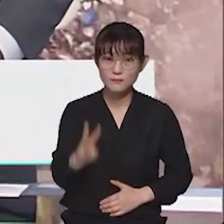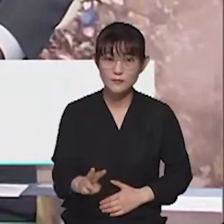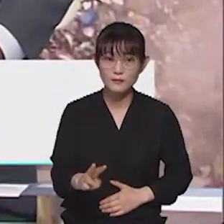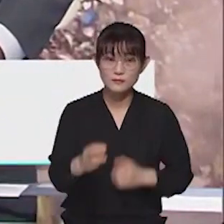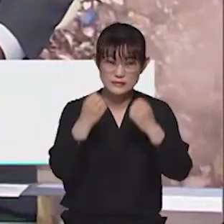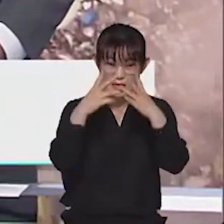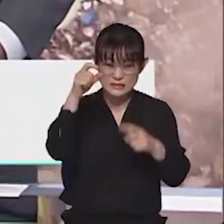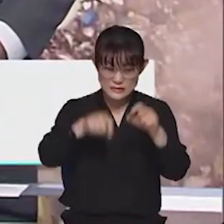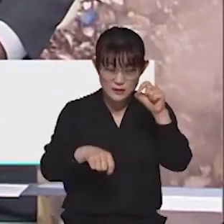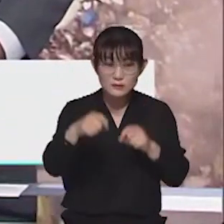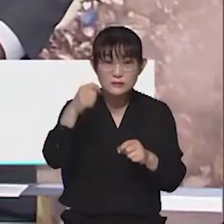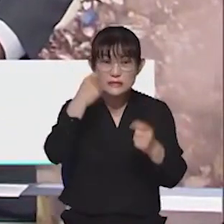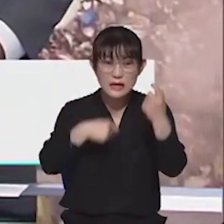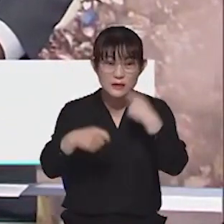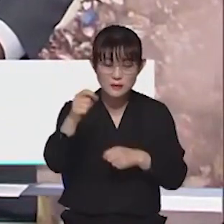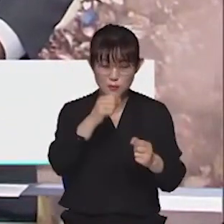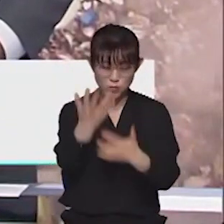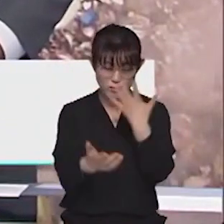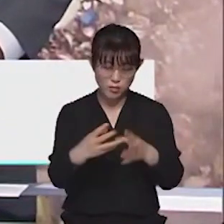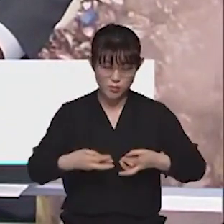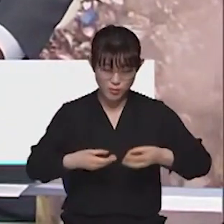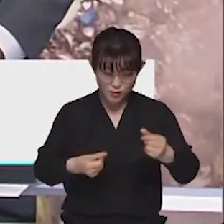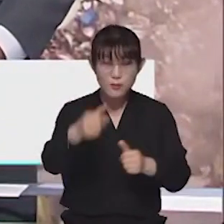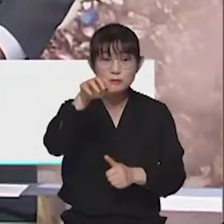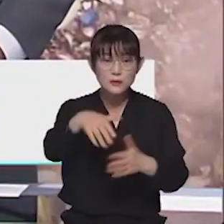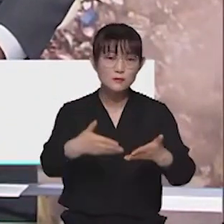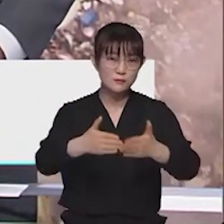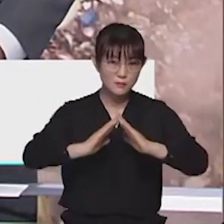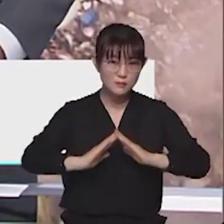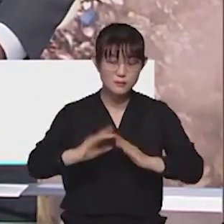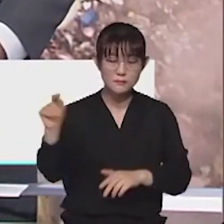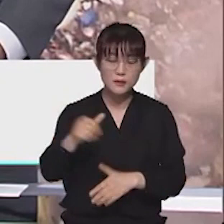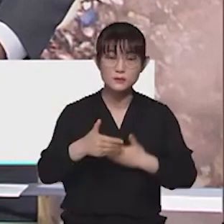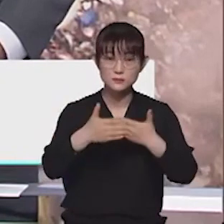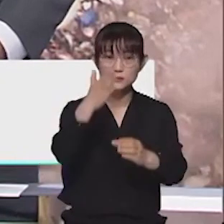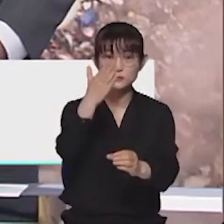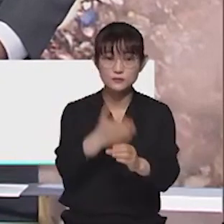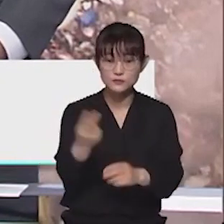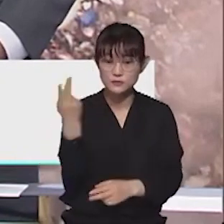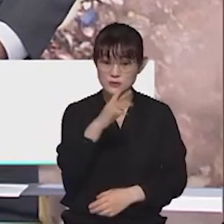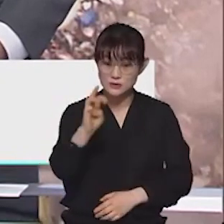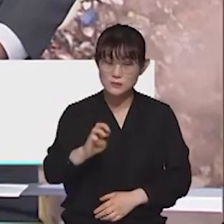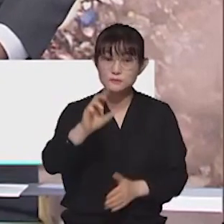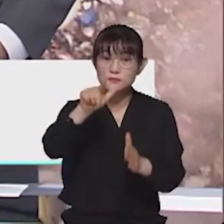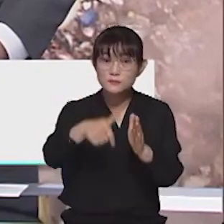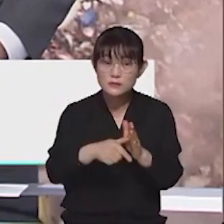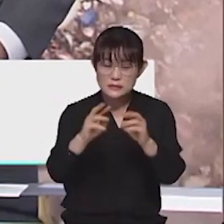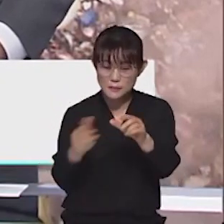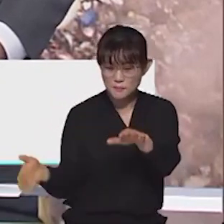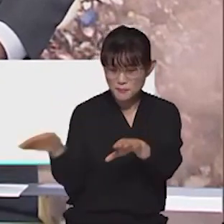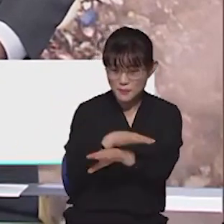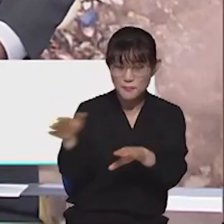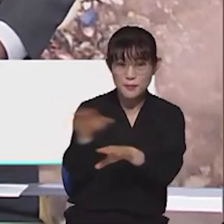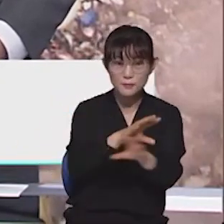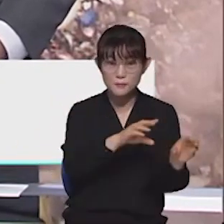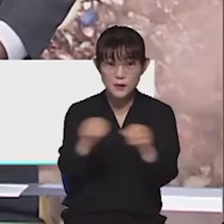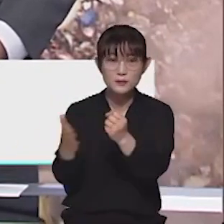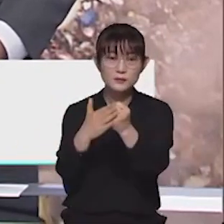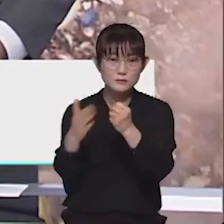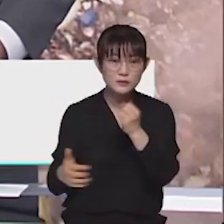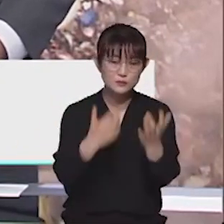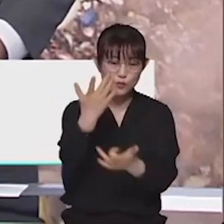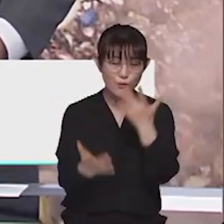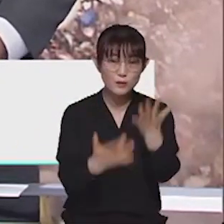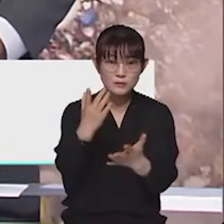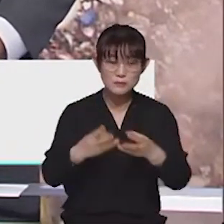광주 셀 쓰레기 소각장 건립이 속도를 내고 있습니다 오는 2030년부터 생활 쓰레기 직매립이 금지되기 때문에 소각장 건립이